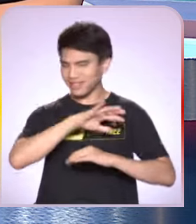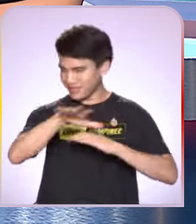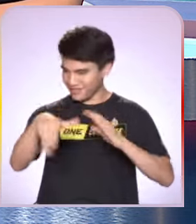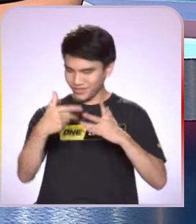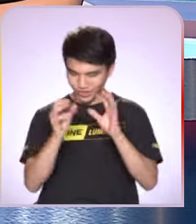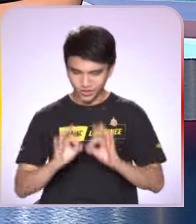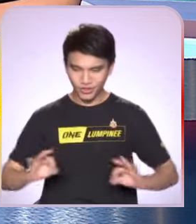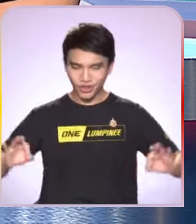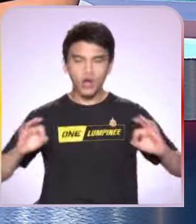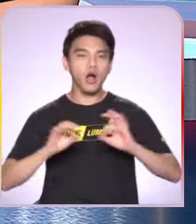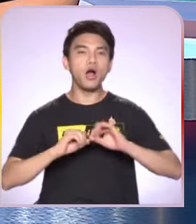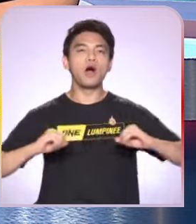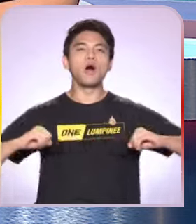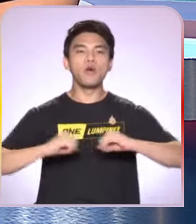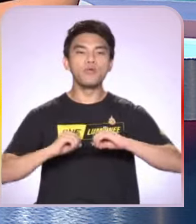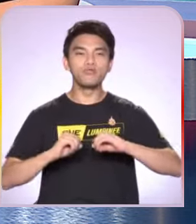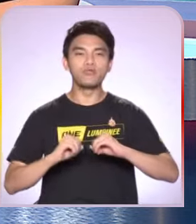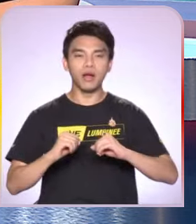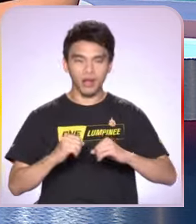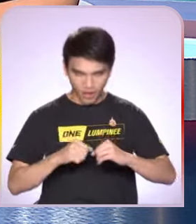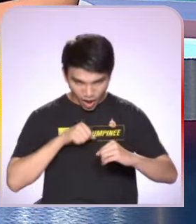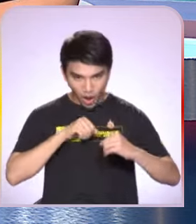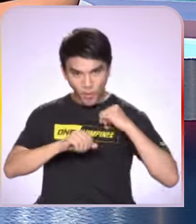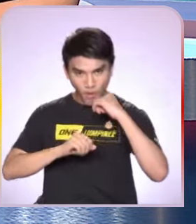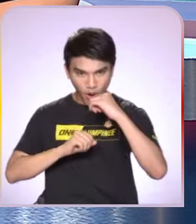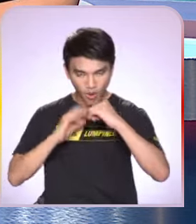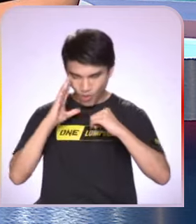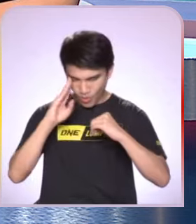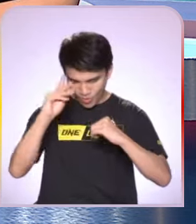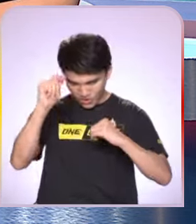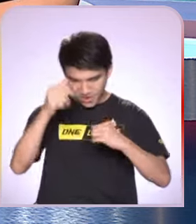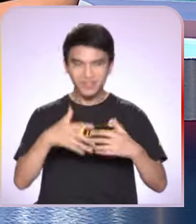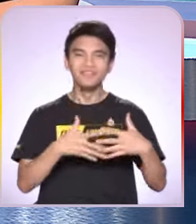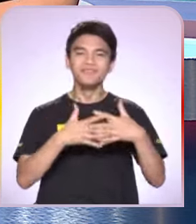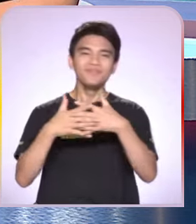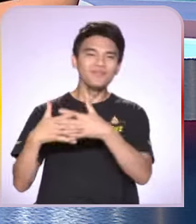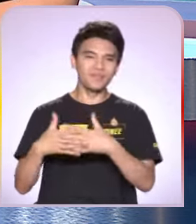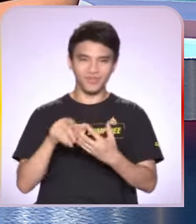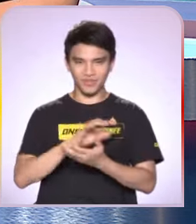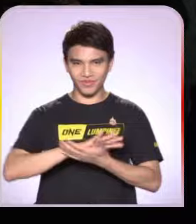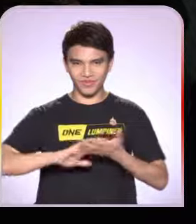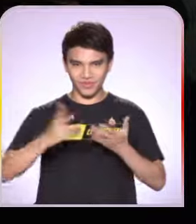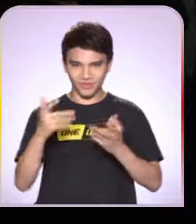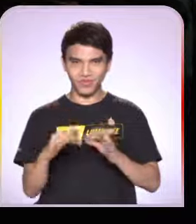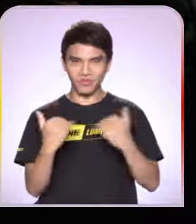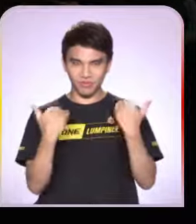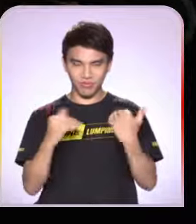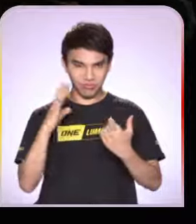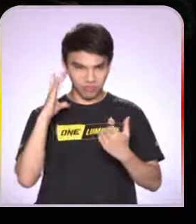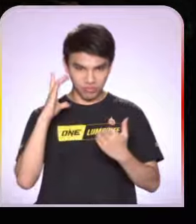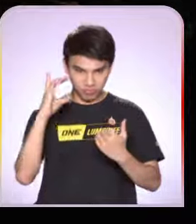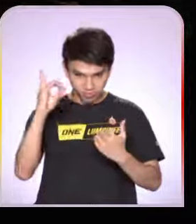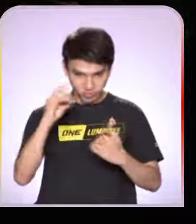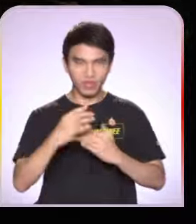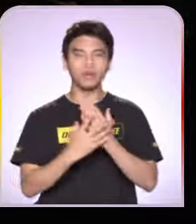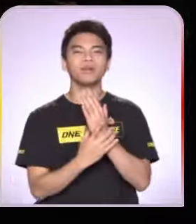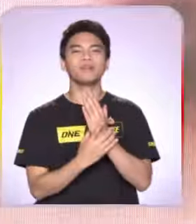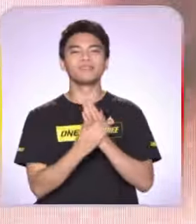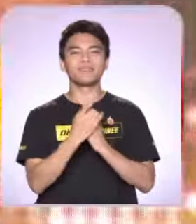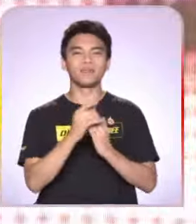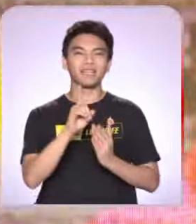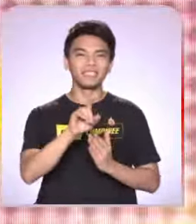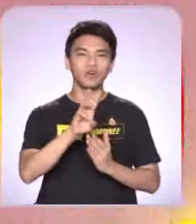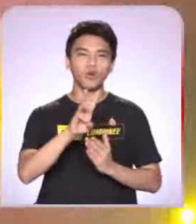คนโดยเฉพาะแฟนมวยถามว่าซุปเปอร์เล็กจะต่อยใช่ไหม อ ยู่ที่สหรัฐอเมริกาเรียบร้อยแล้วนะคะพรุ่งนี้เนี่ยวัน168ซุปเปอ